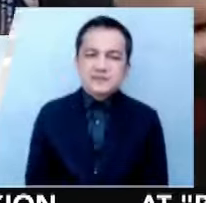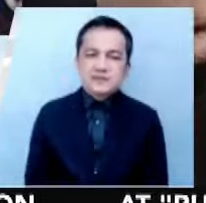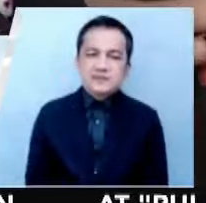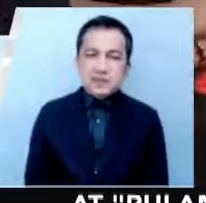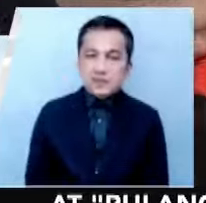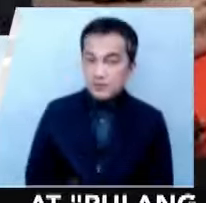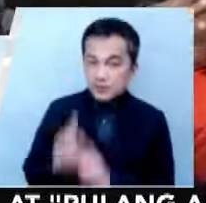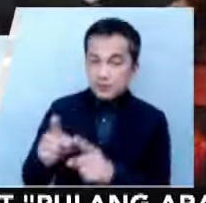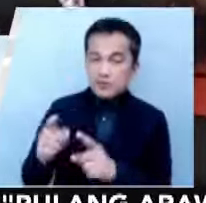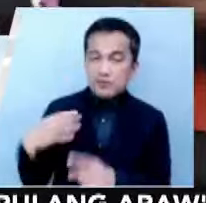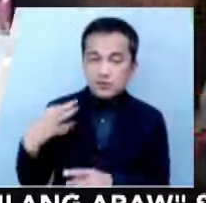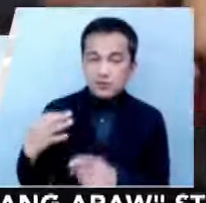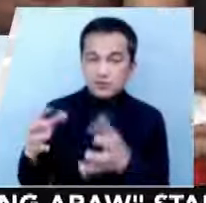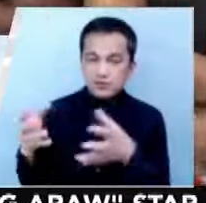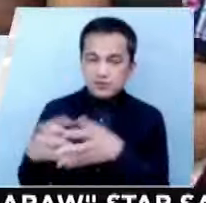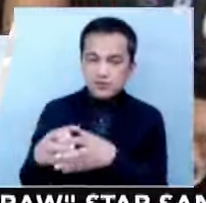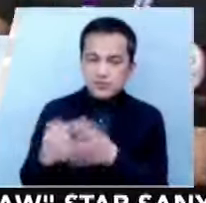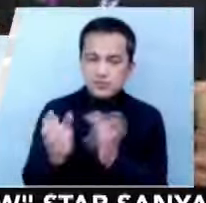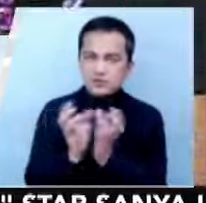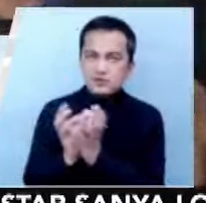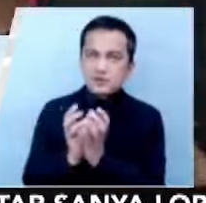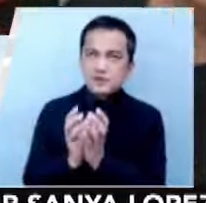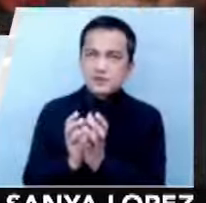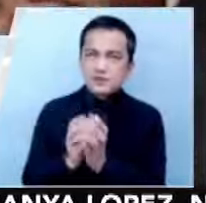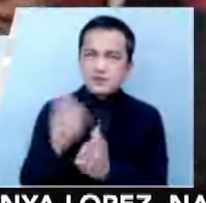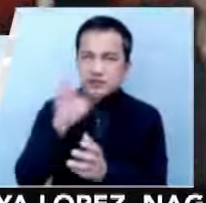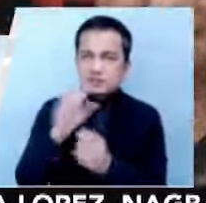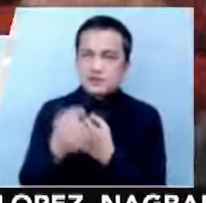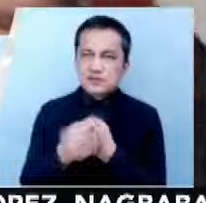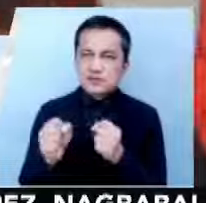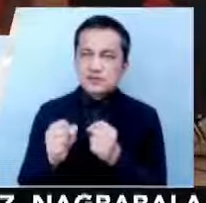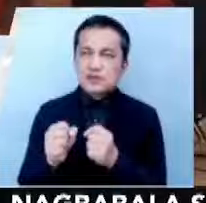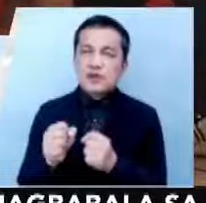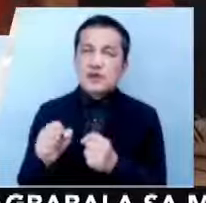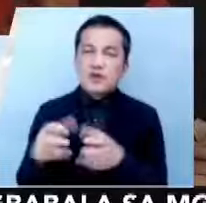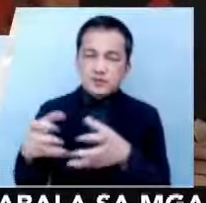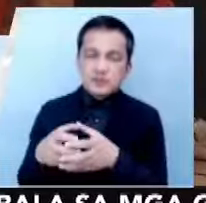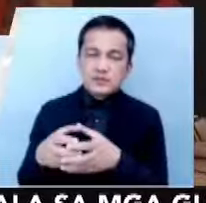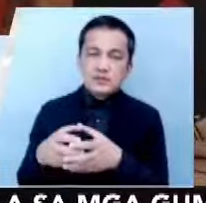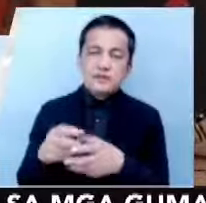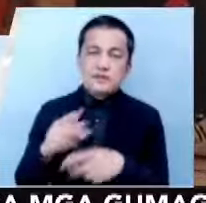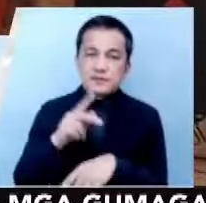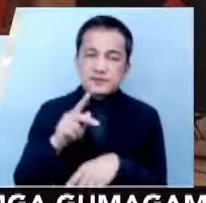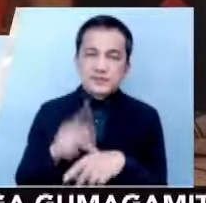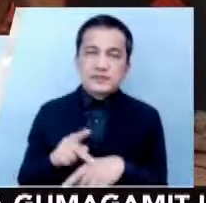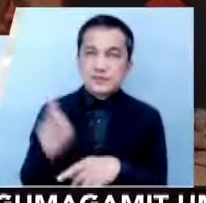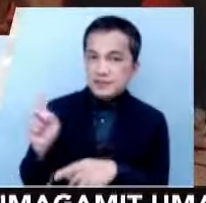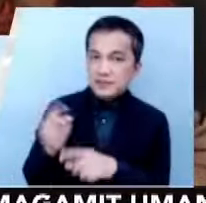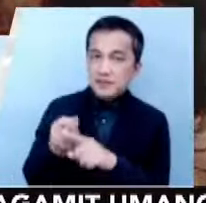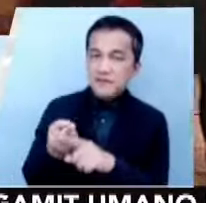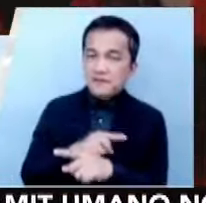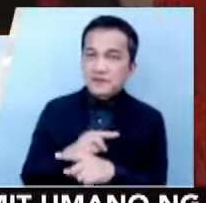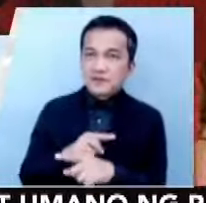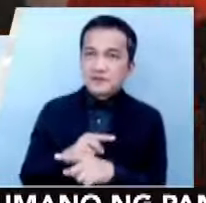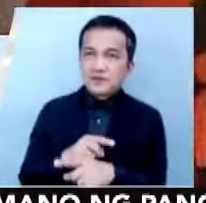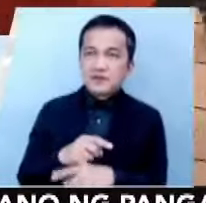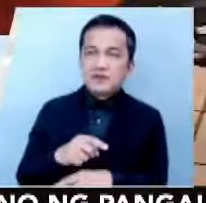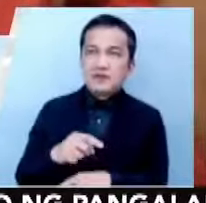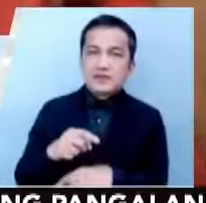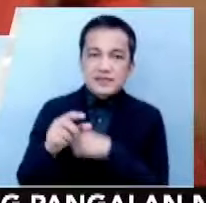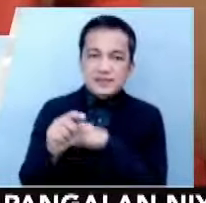na Community Search and Rescue Forces of the Philippines na nagmula pa sa Quezon Province at